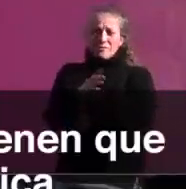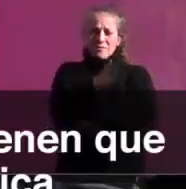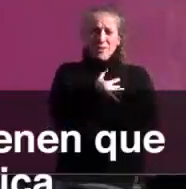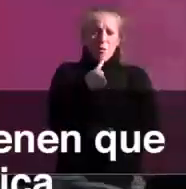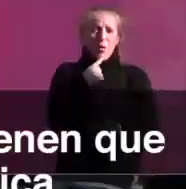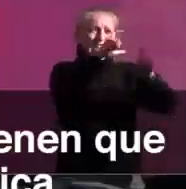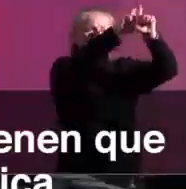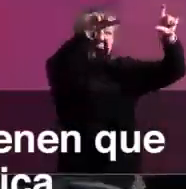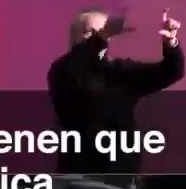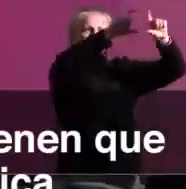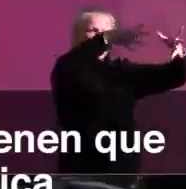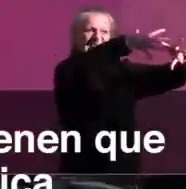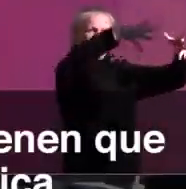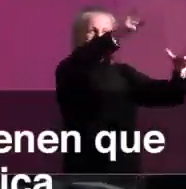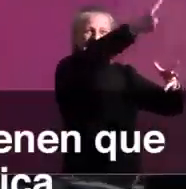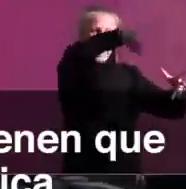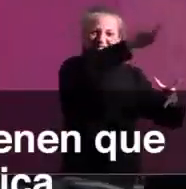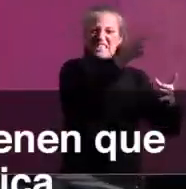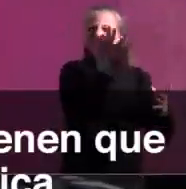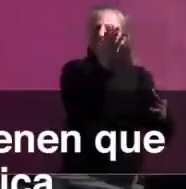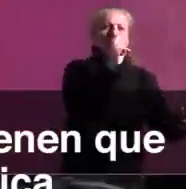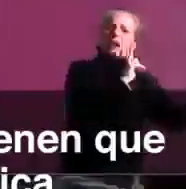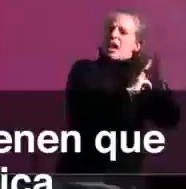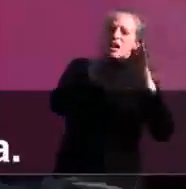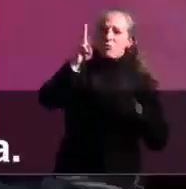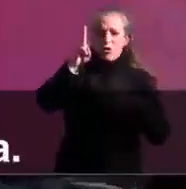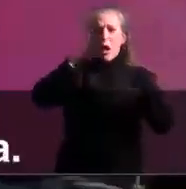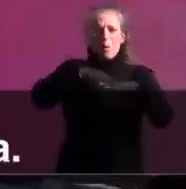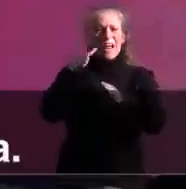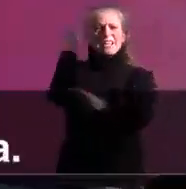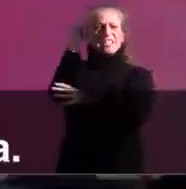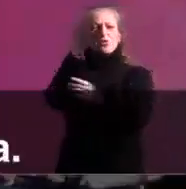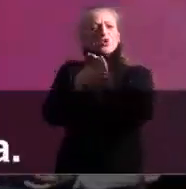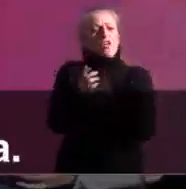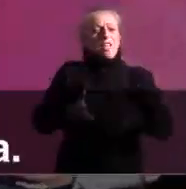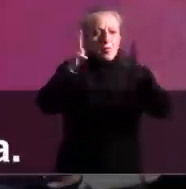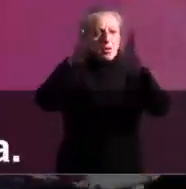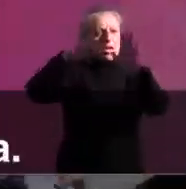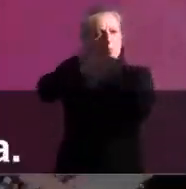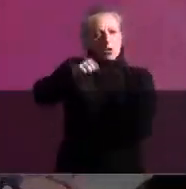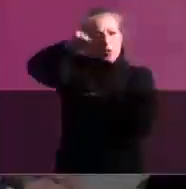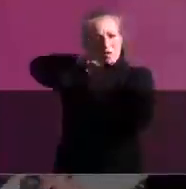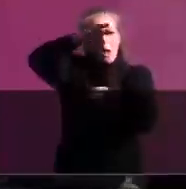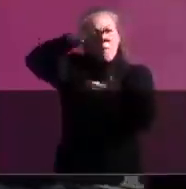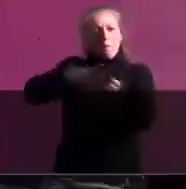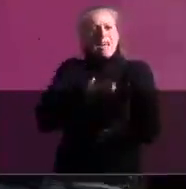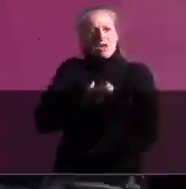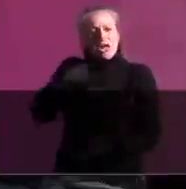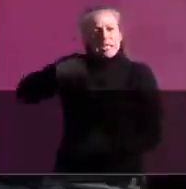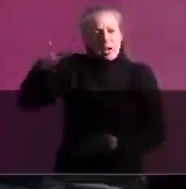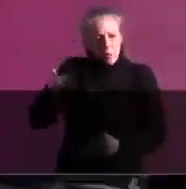grans empreses les que més han de respondre davant d'una institució democràtica com és l'Ajuntament de Barcelona.